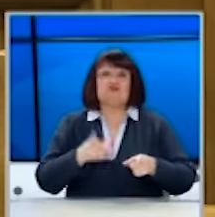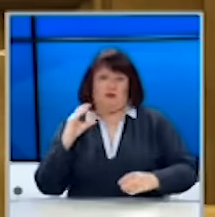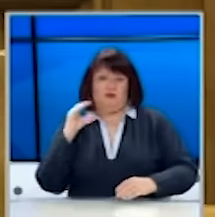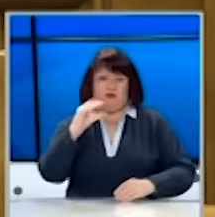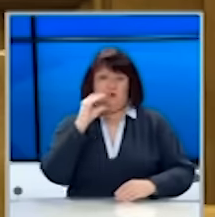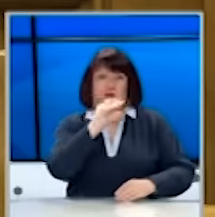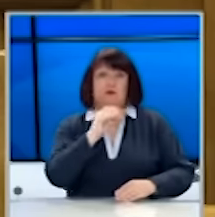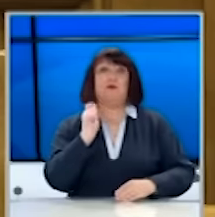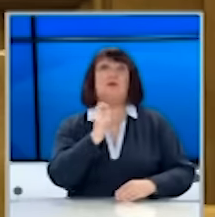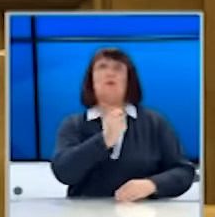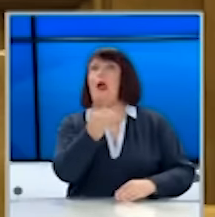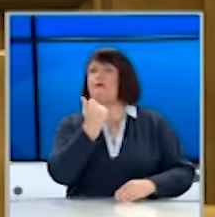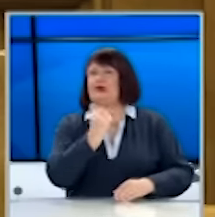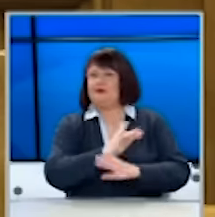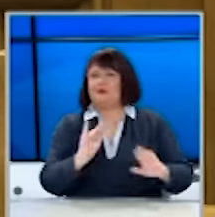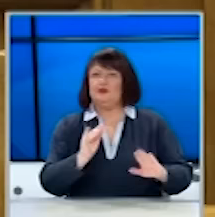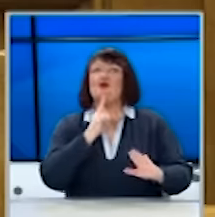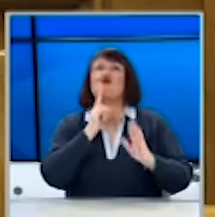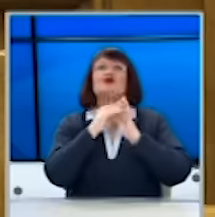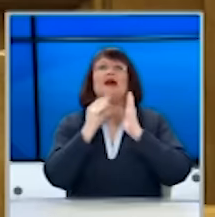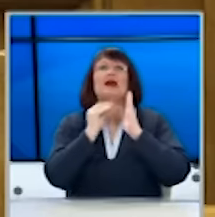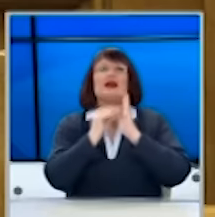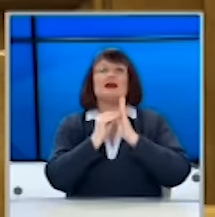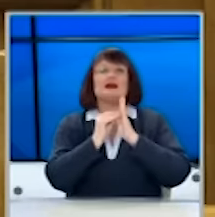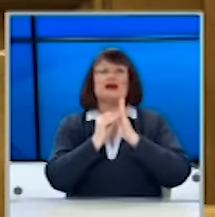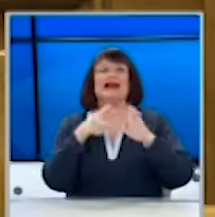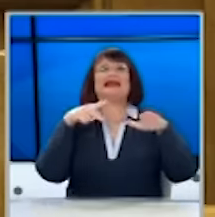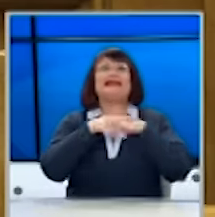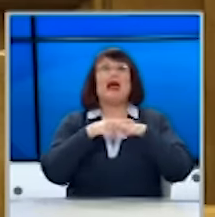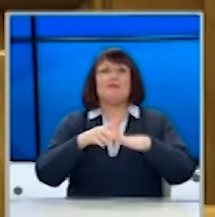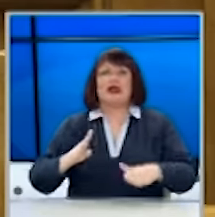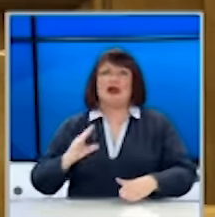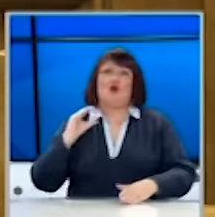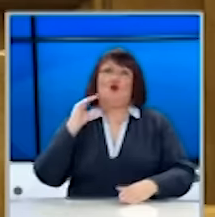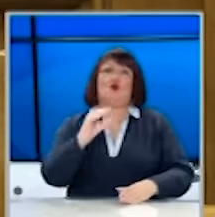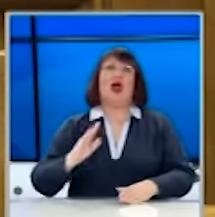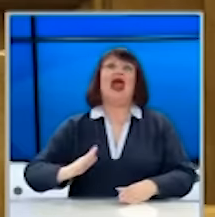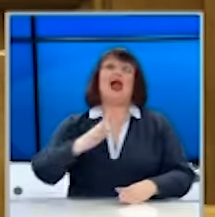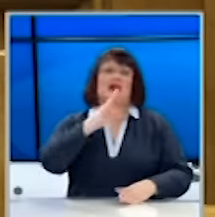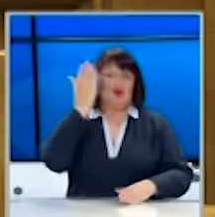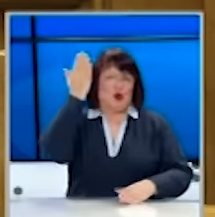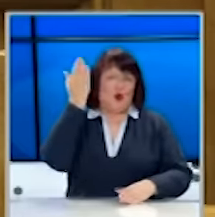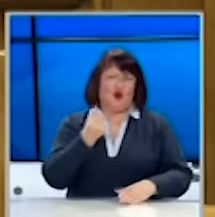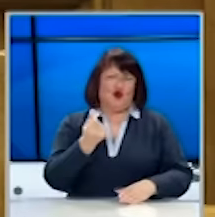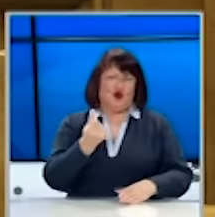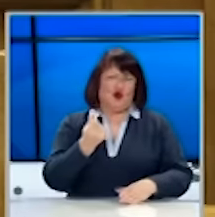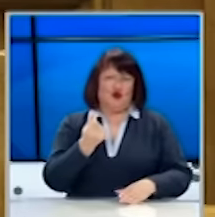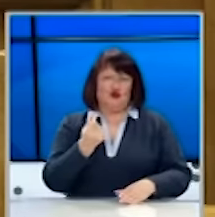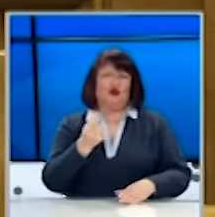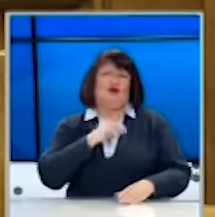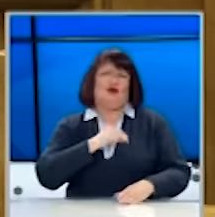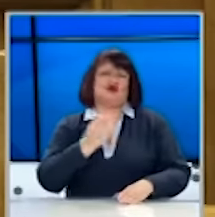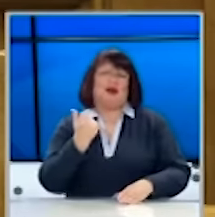πακέτα, όπως για παράδειγμα το περιβόητο Ταμείο Ανάκαμψης, λόγω μεγάλου κόστους που δεν αποφέρει το αντίστοιχο